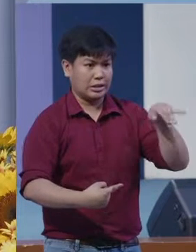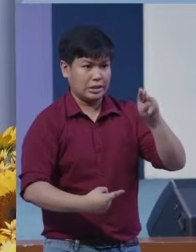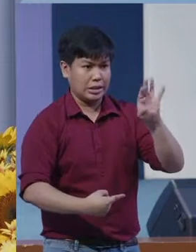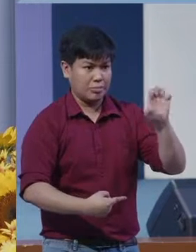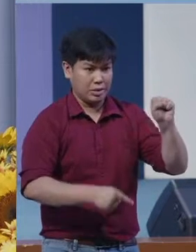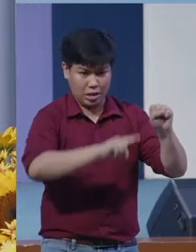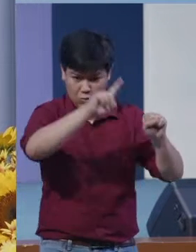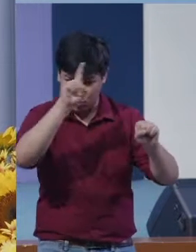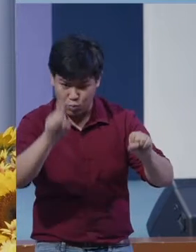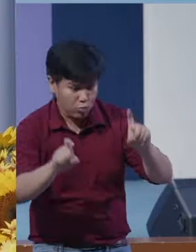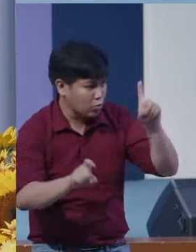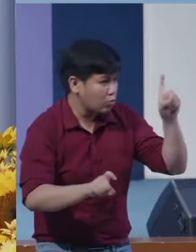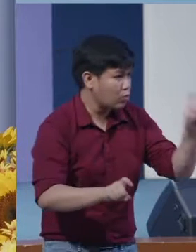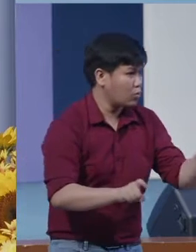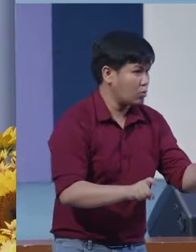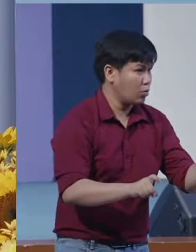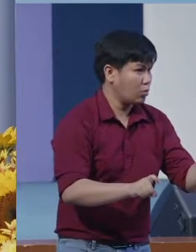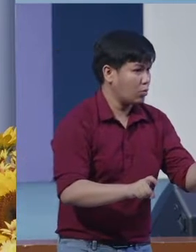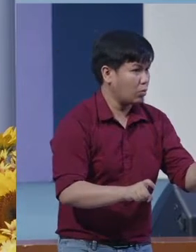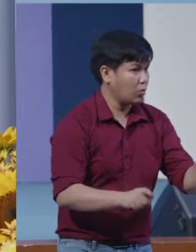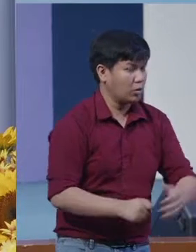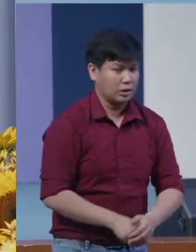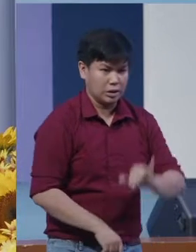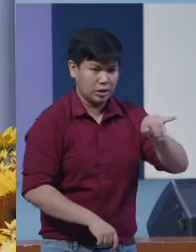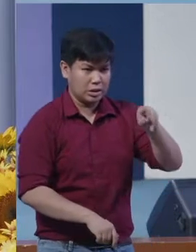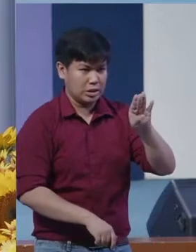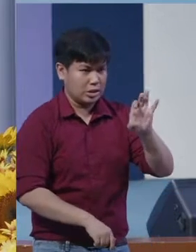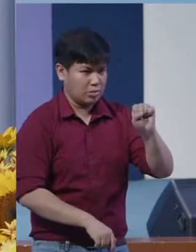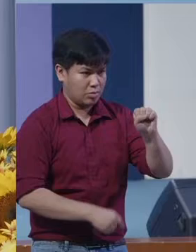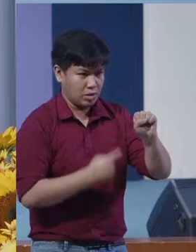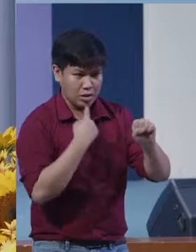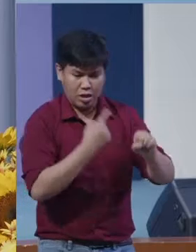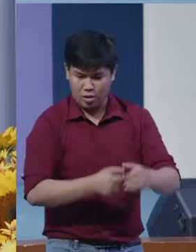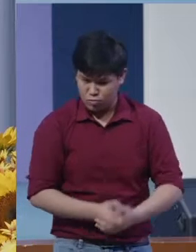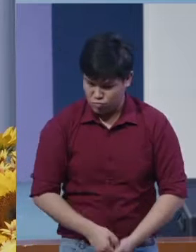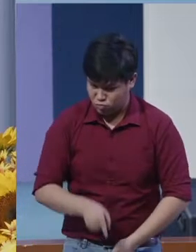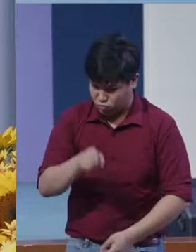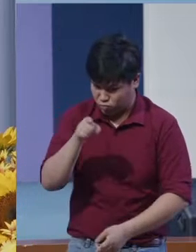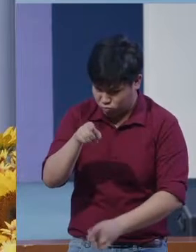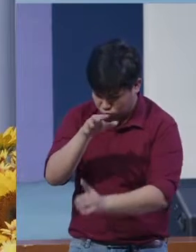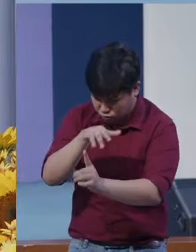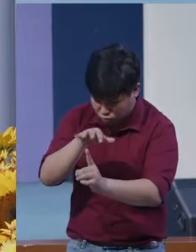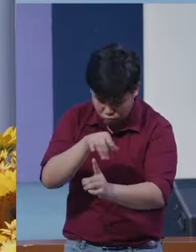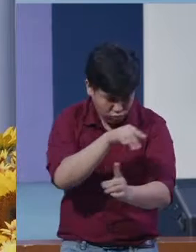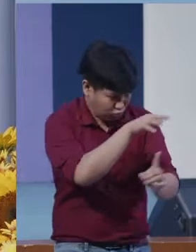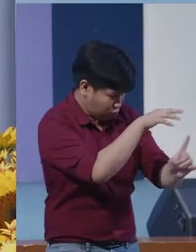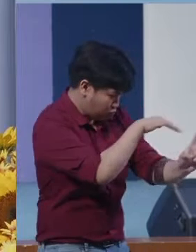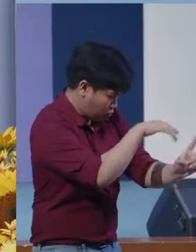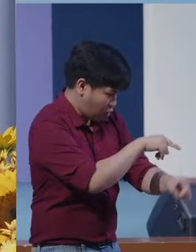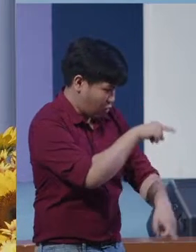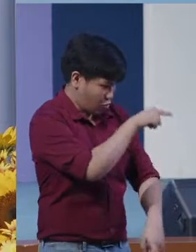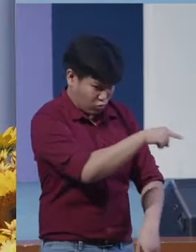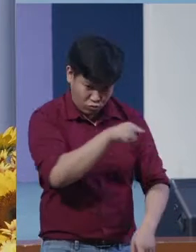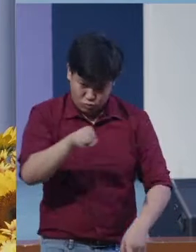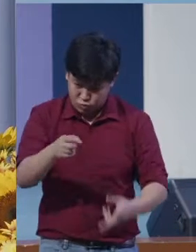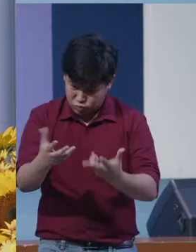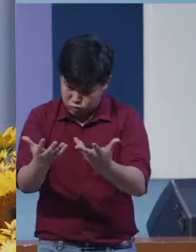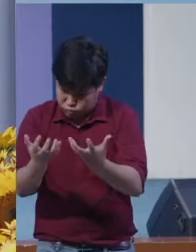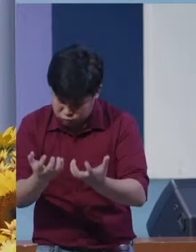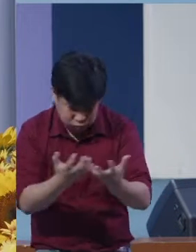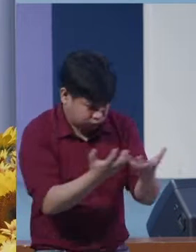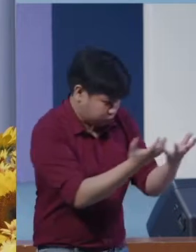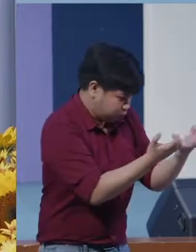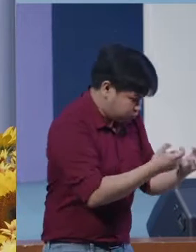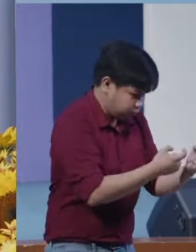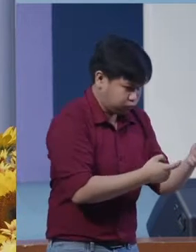No? Is it not this that your passions are at war within you? You desire and you